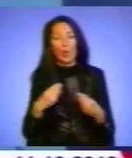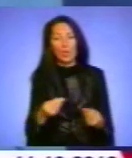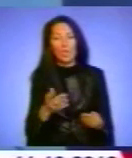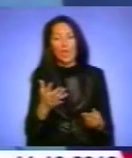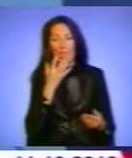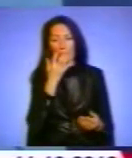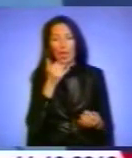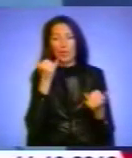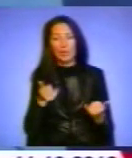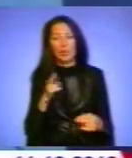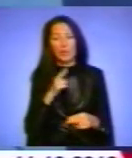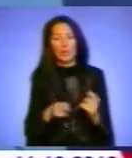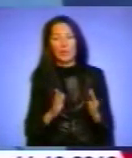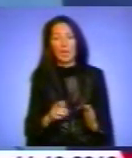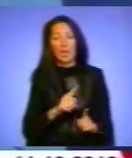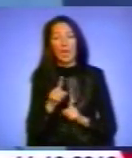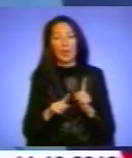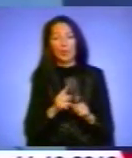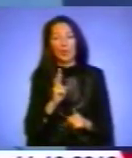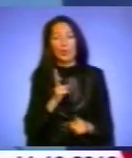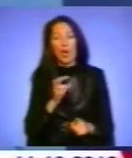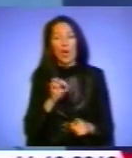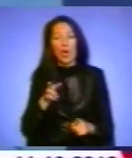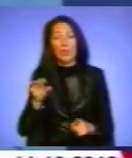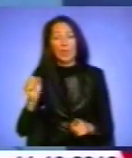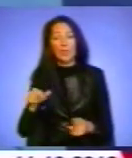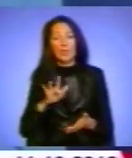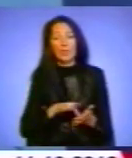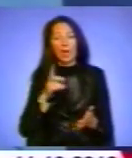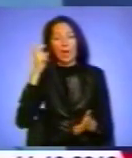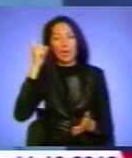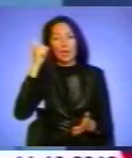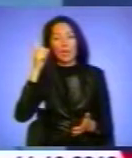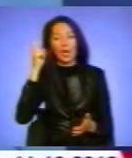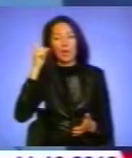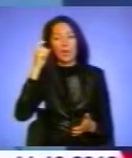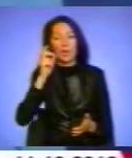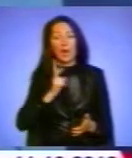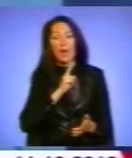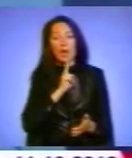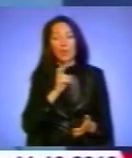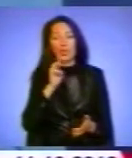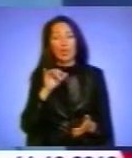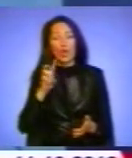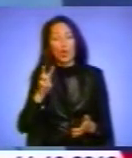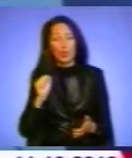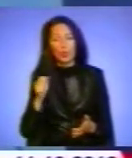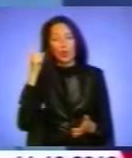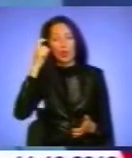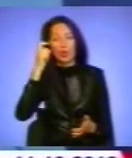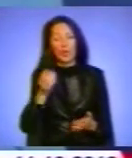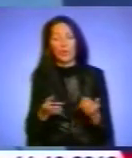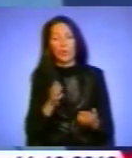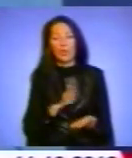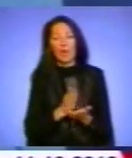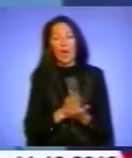лише реконструкція котелень в містах Шумськ, Кременець та Чортків, де в Шумську і Кременці встановлюються альтернативні